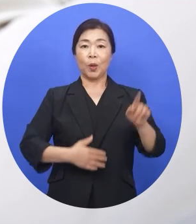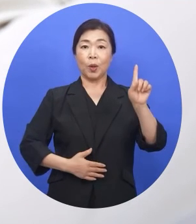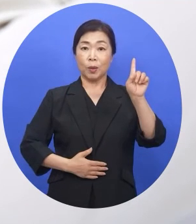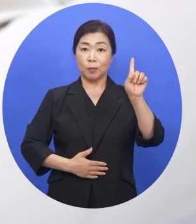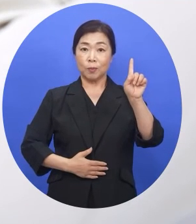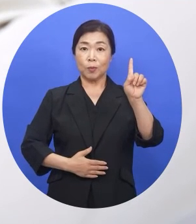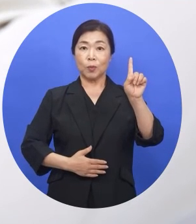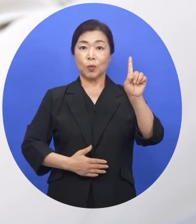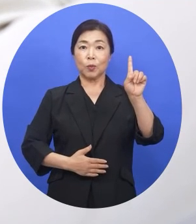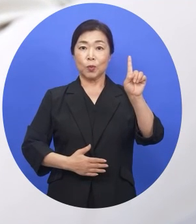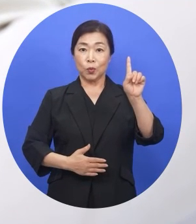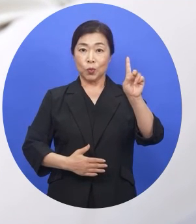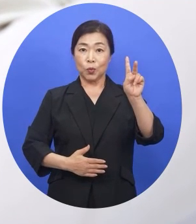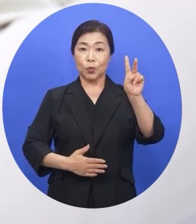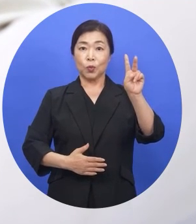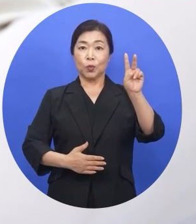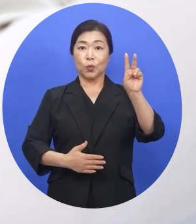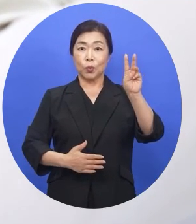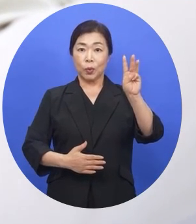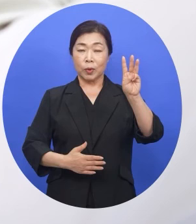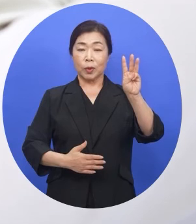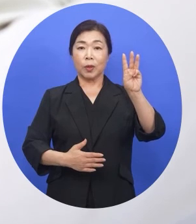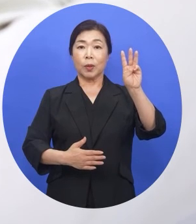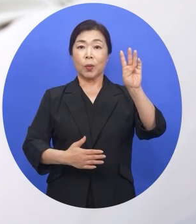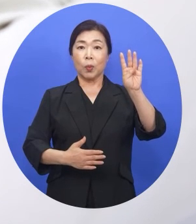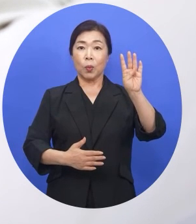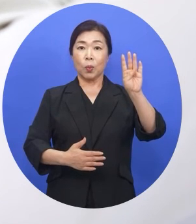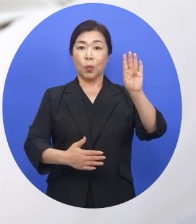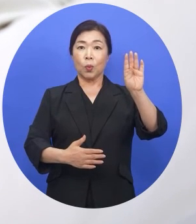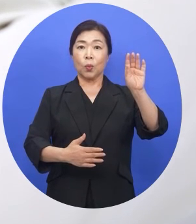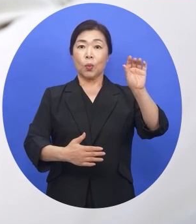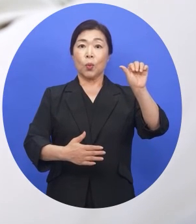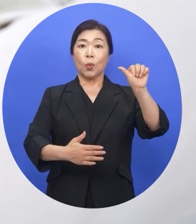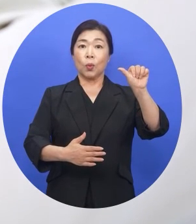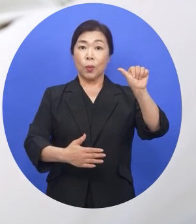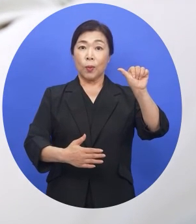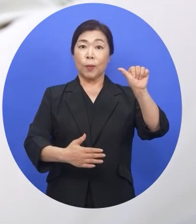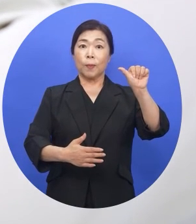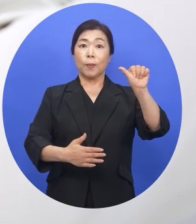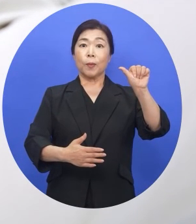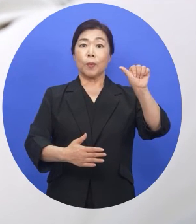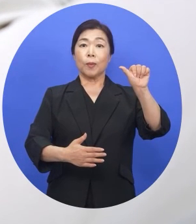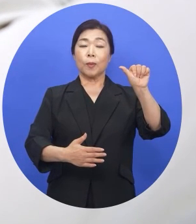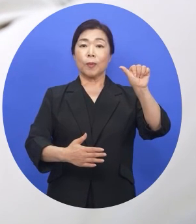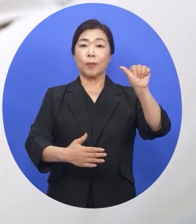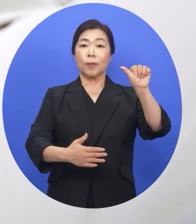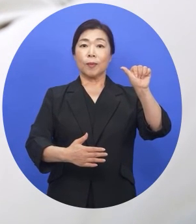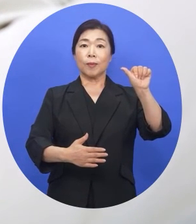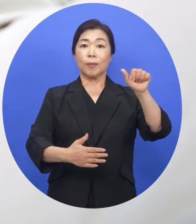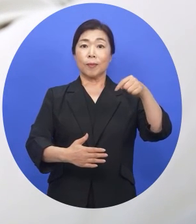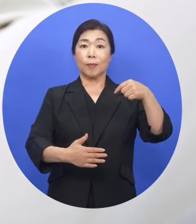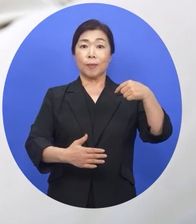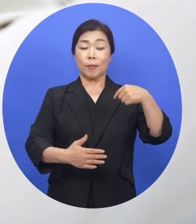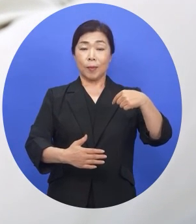들이쉬고 하나, 둘, 셋, 넷, 다섯.